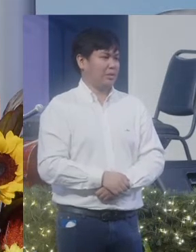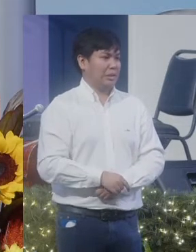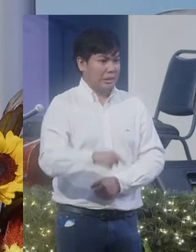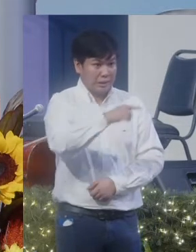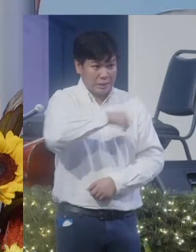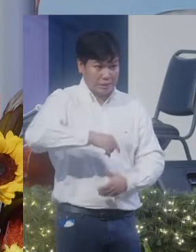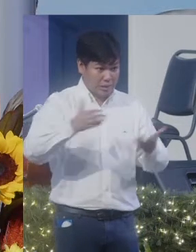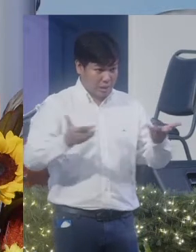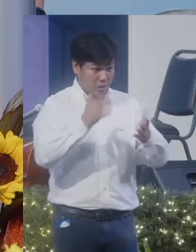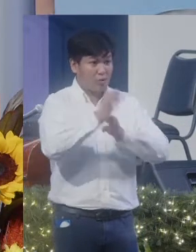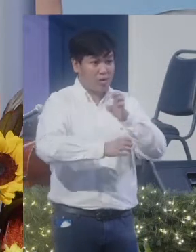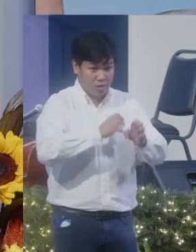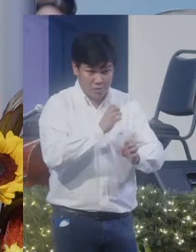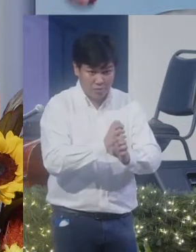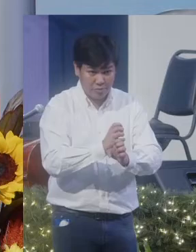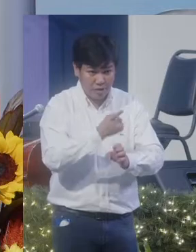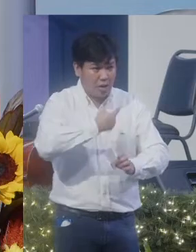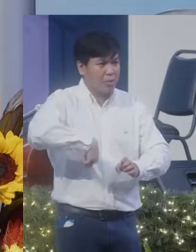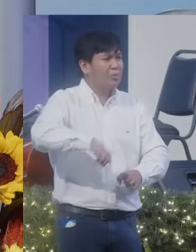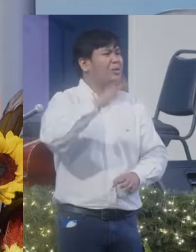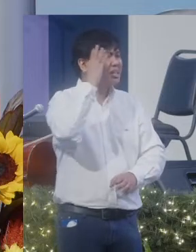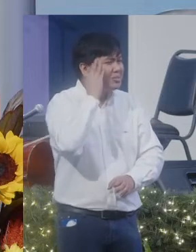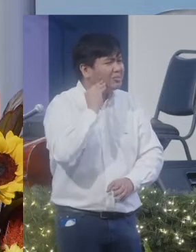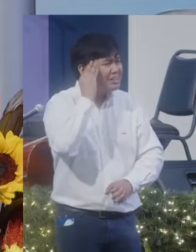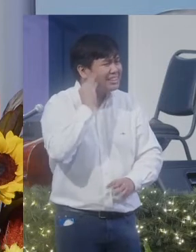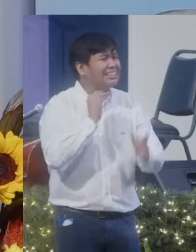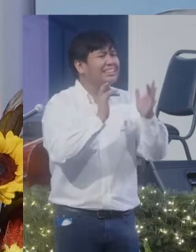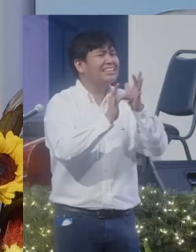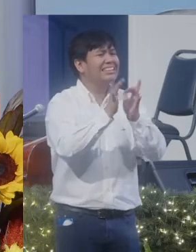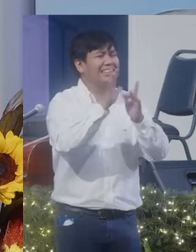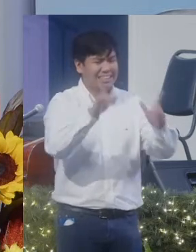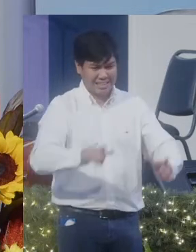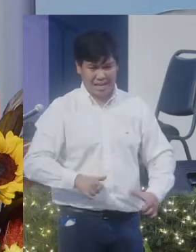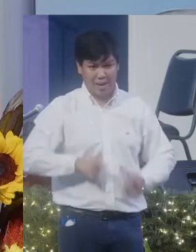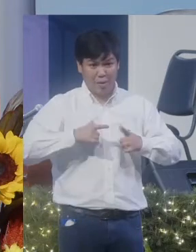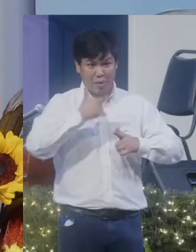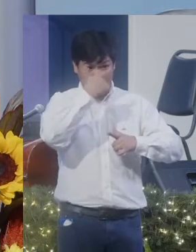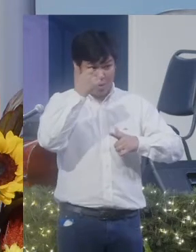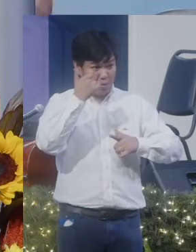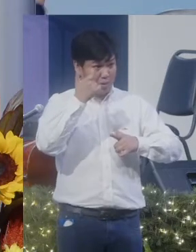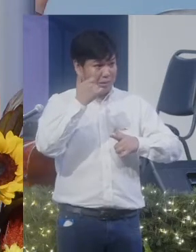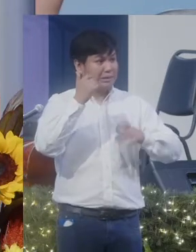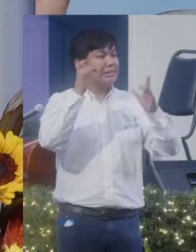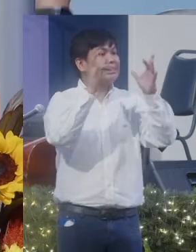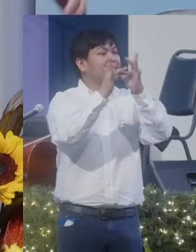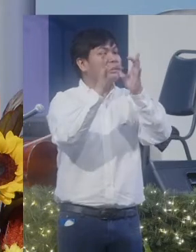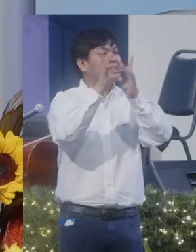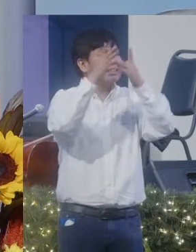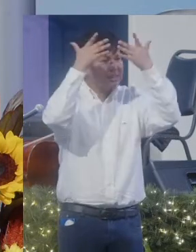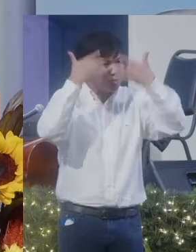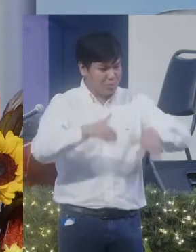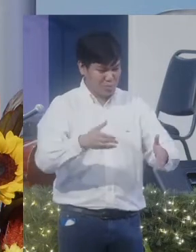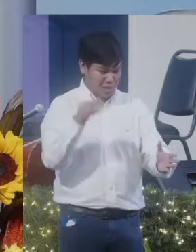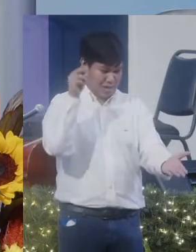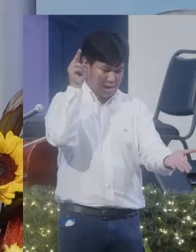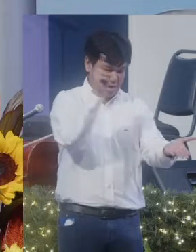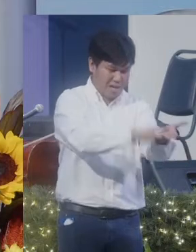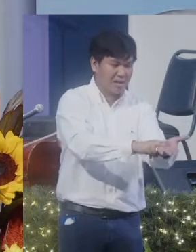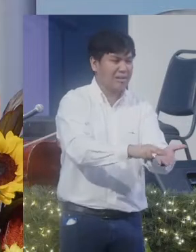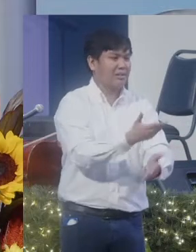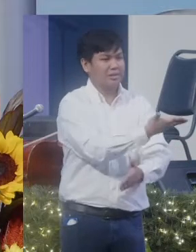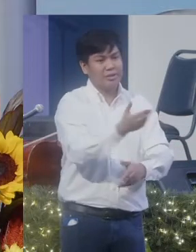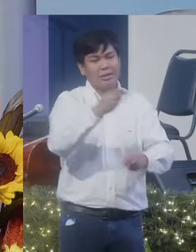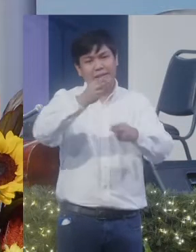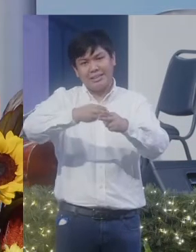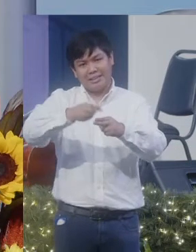Nandito pa tayo, we already enjoy eternal life dahil He has seated us in the heavenly places in Christ Jesus.